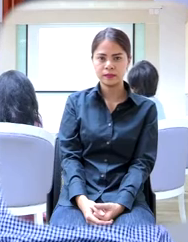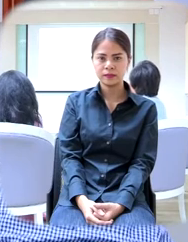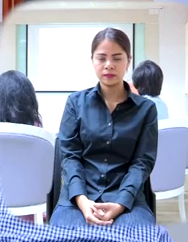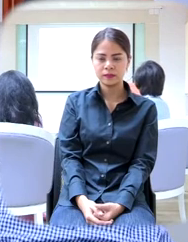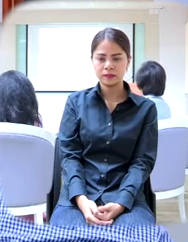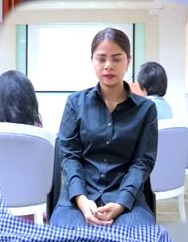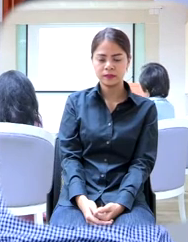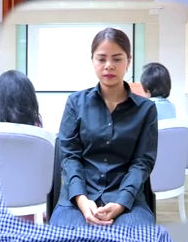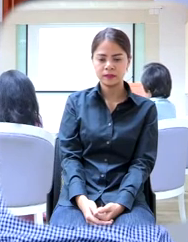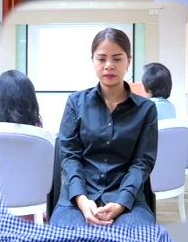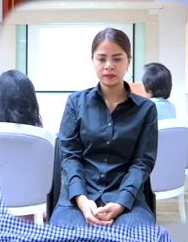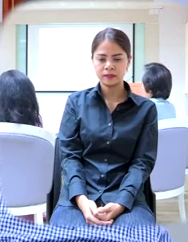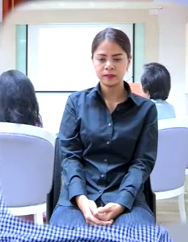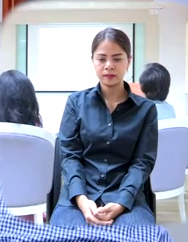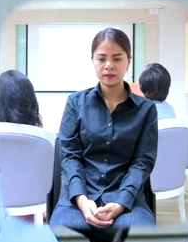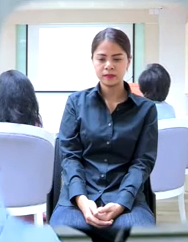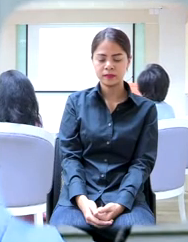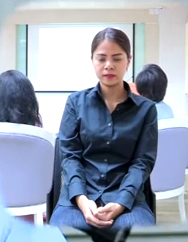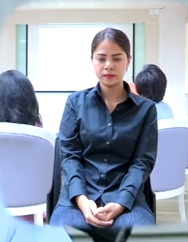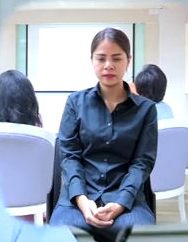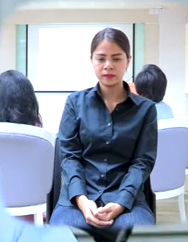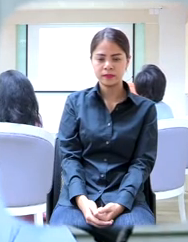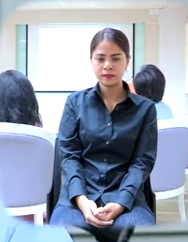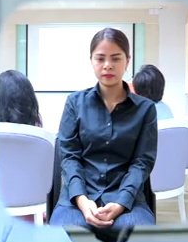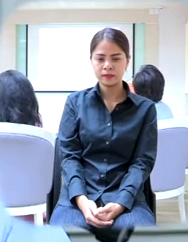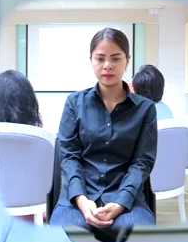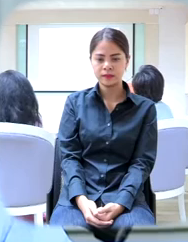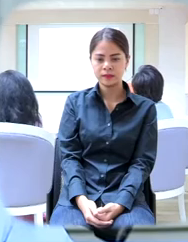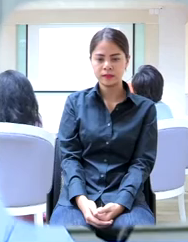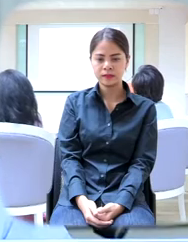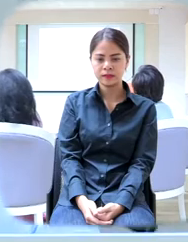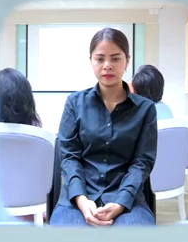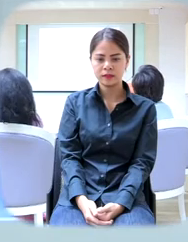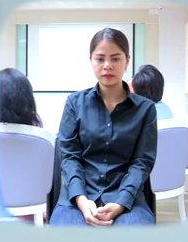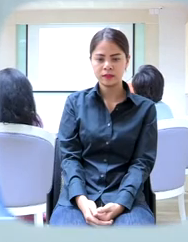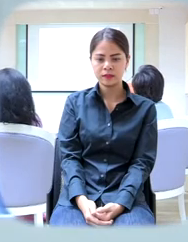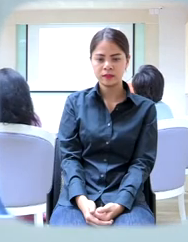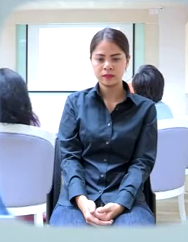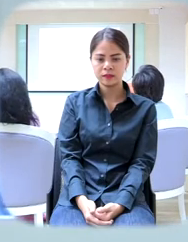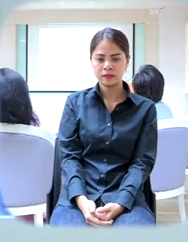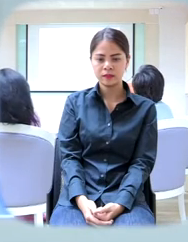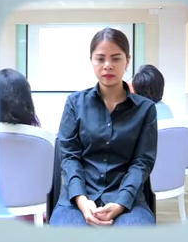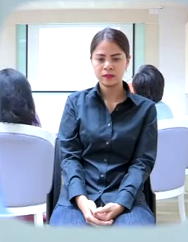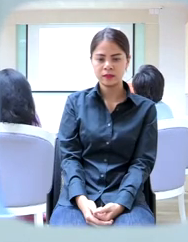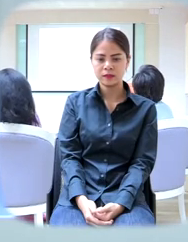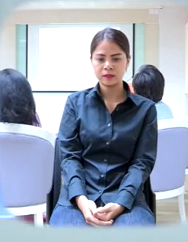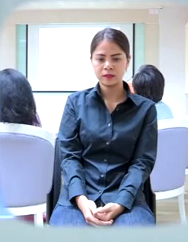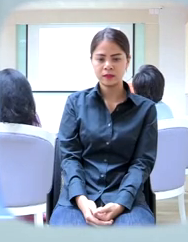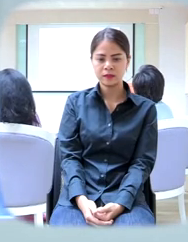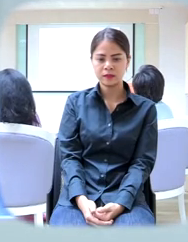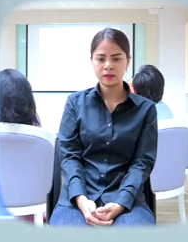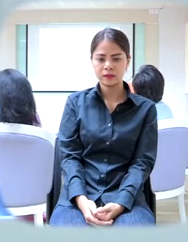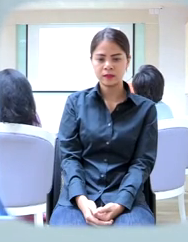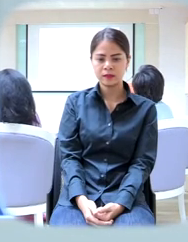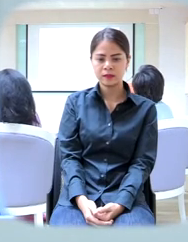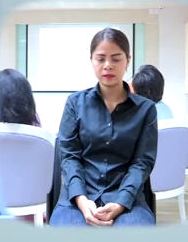science began. We all know about the Library of Alexandria in Egypt and many others. In India, we